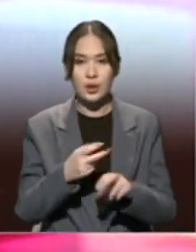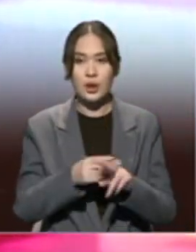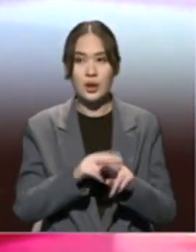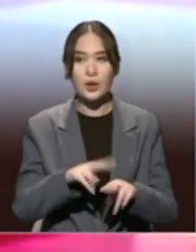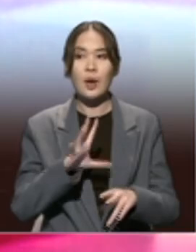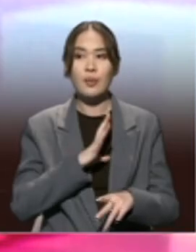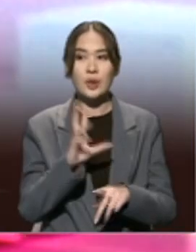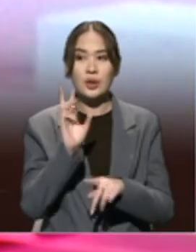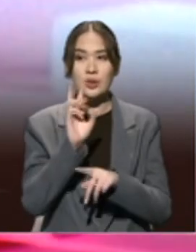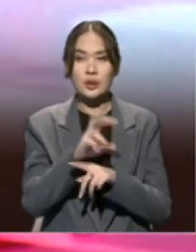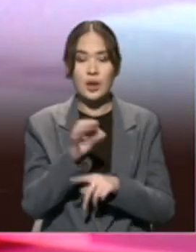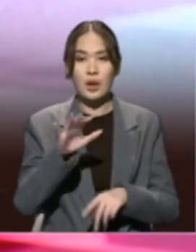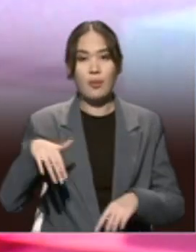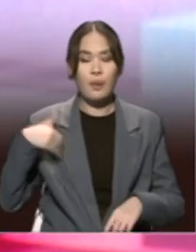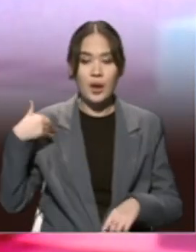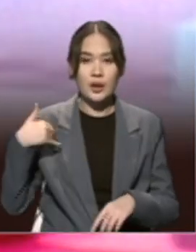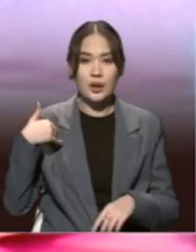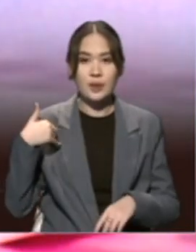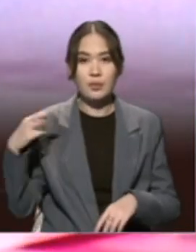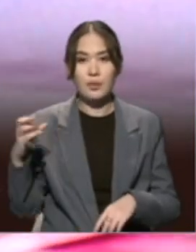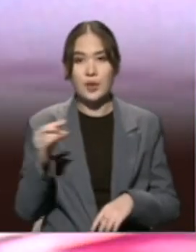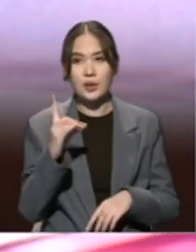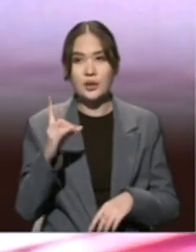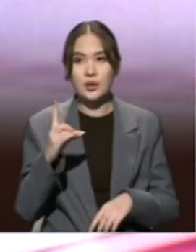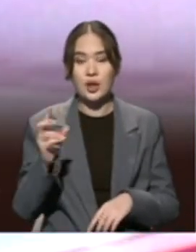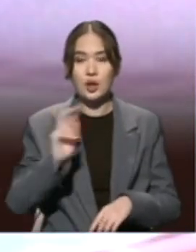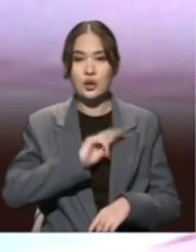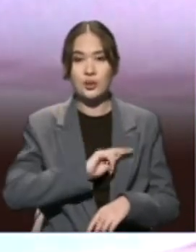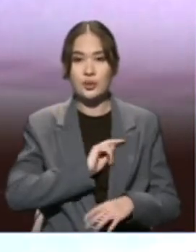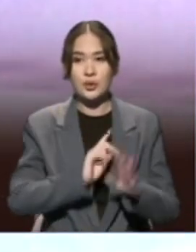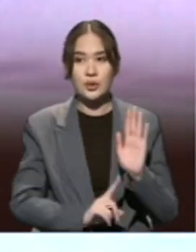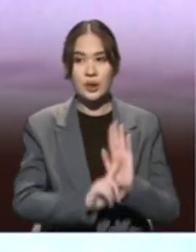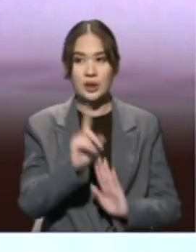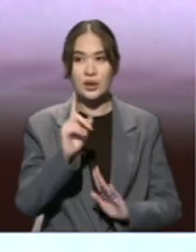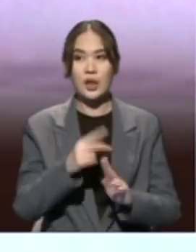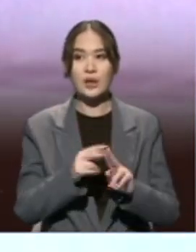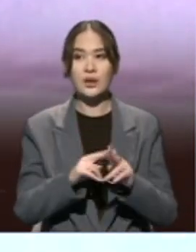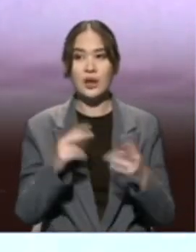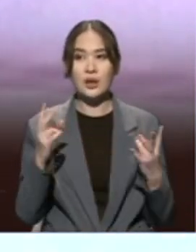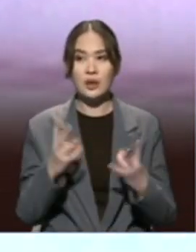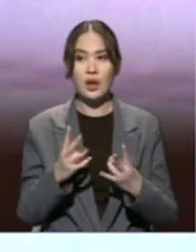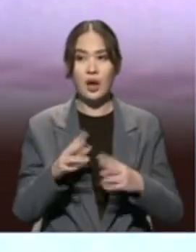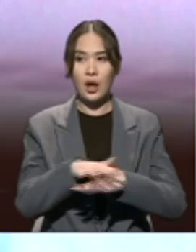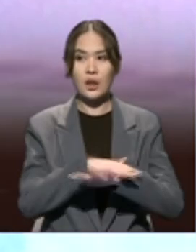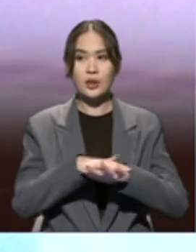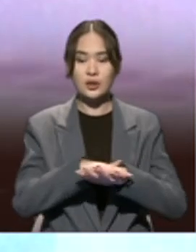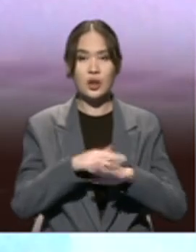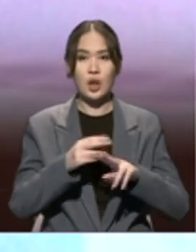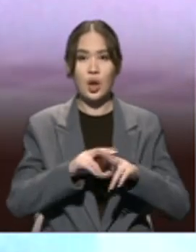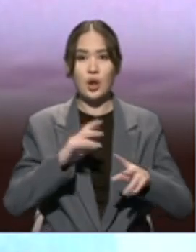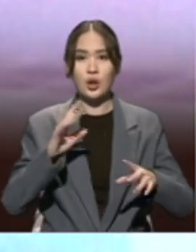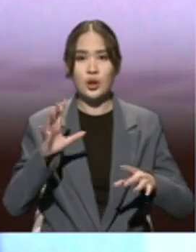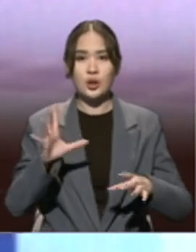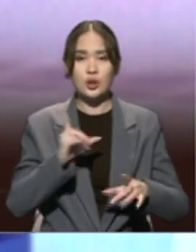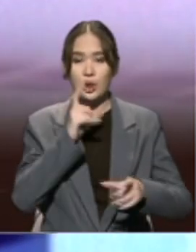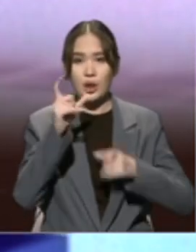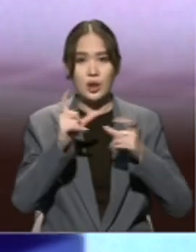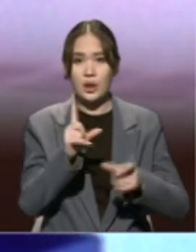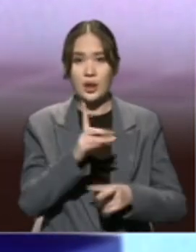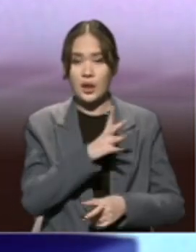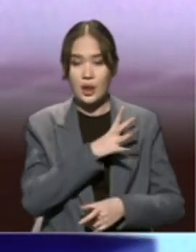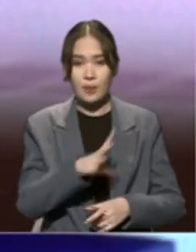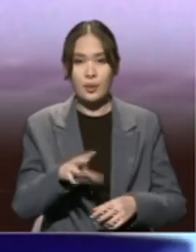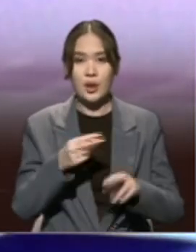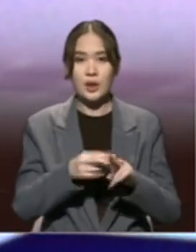барады, пайдасыз жұмысқа барады. Пайдасыз тек қана мына үйді тапсырып халықты шулатпай, иә, елдің алдында абыройлы болу